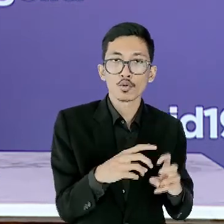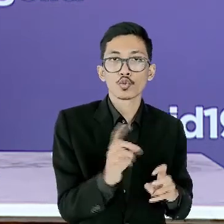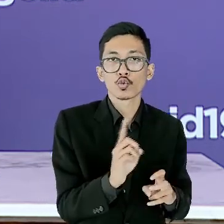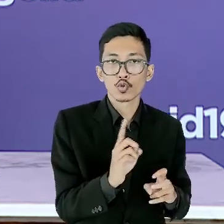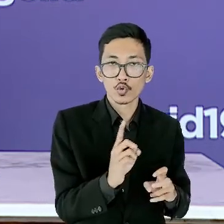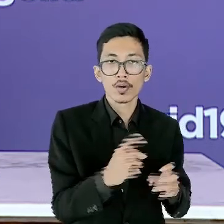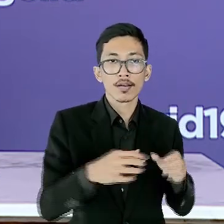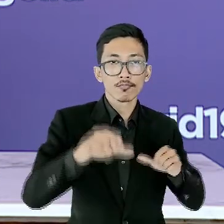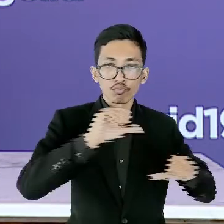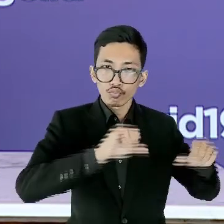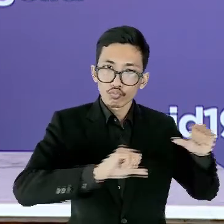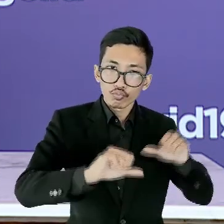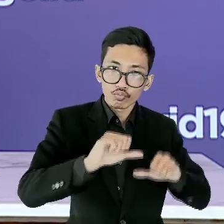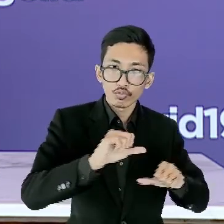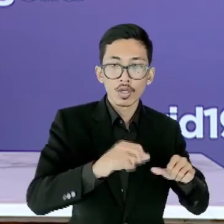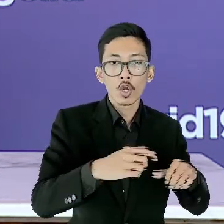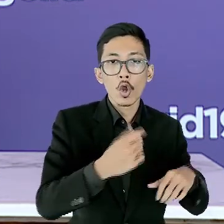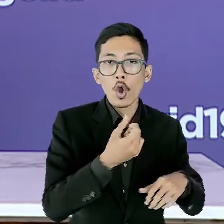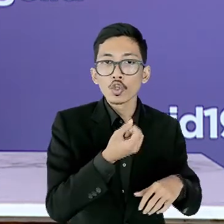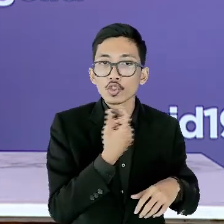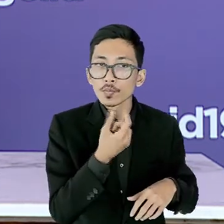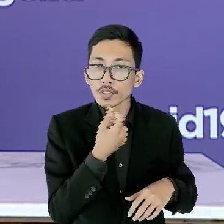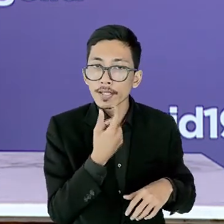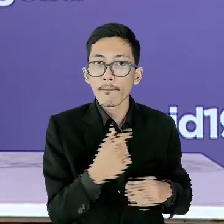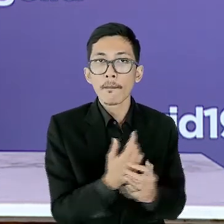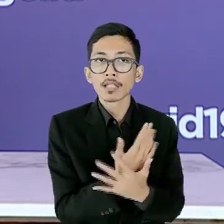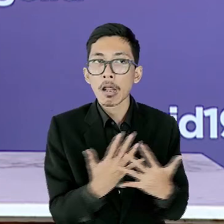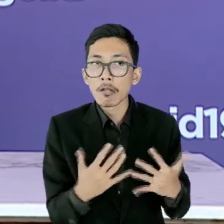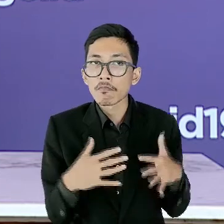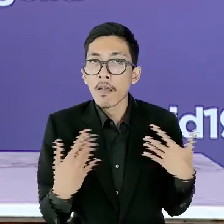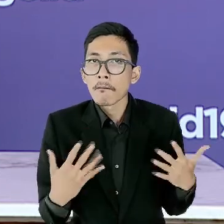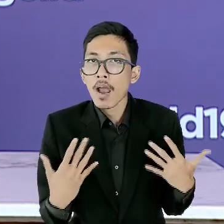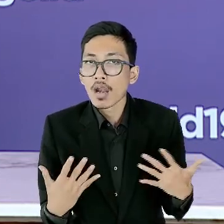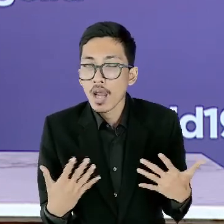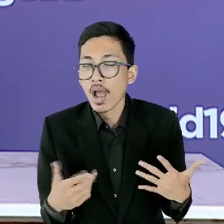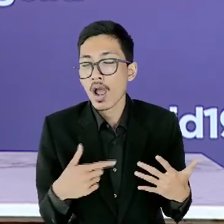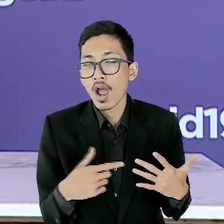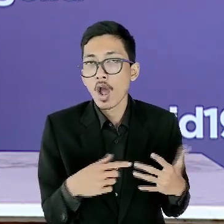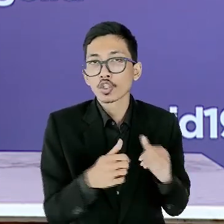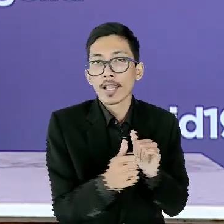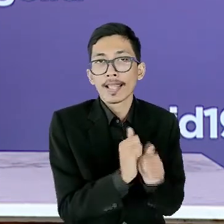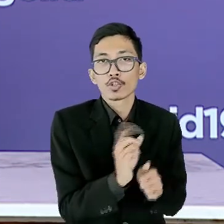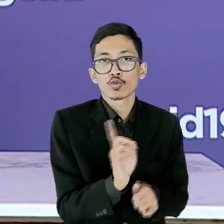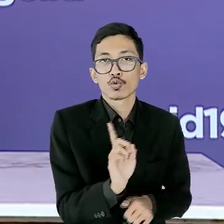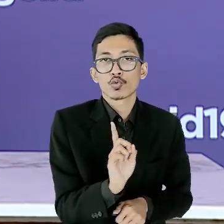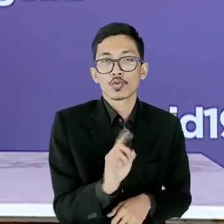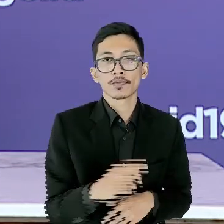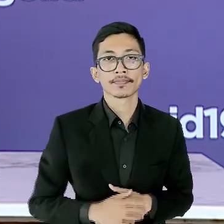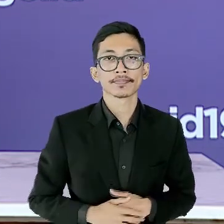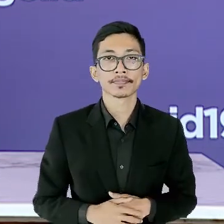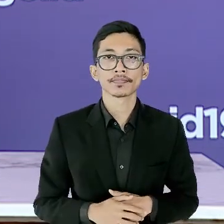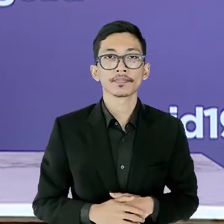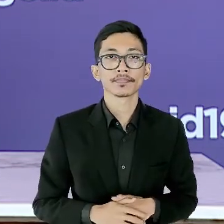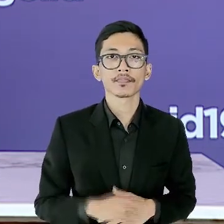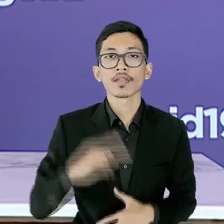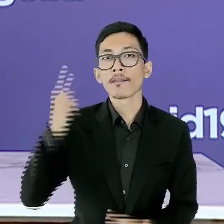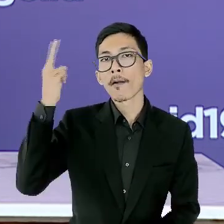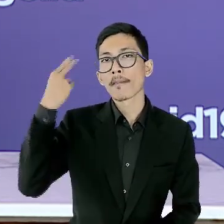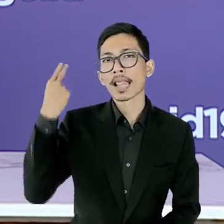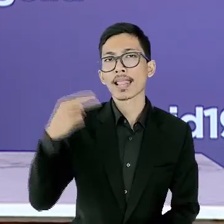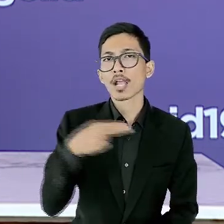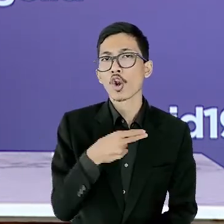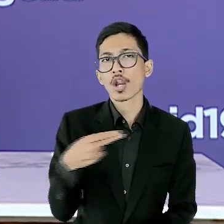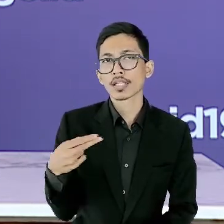hingga pengawasan keamanan konsumsi obat di masyarakat. Pemerintah Indonesia berkomitmen untuk terus